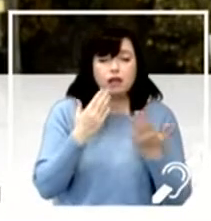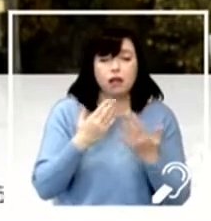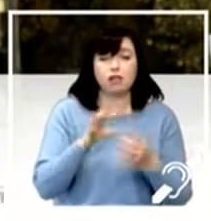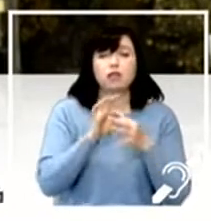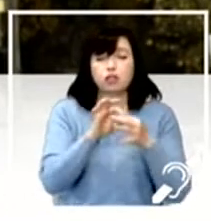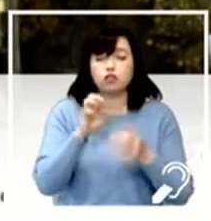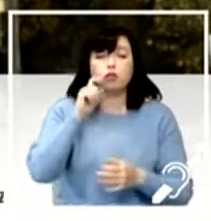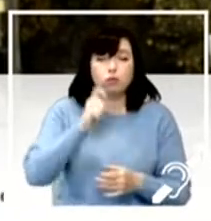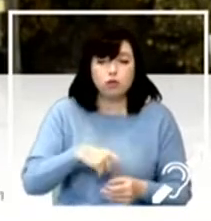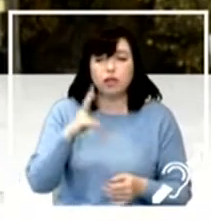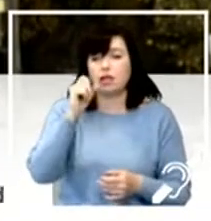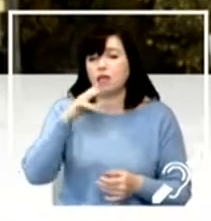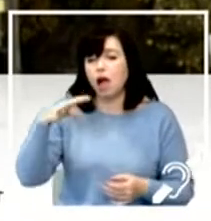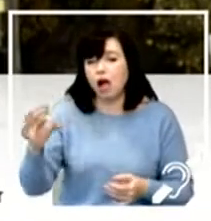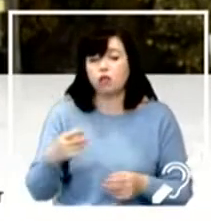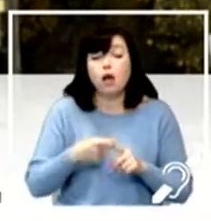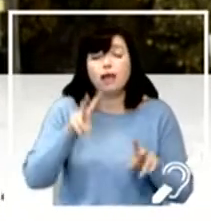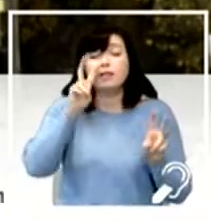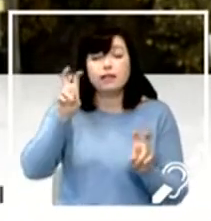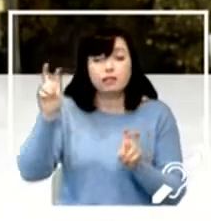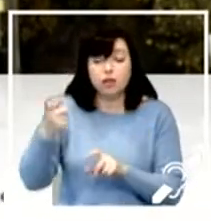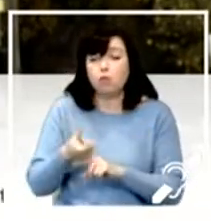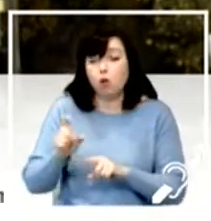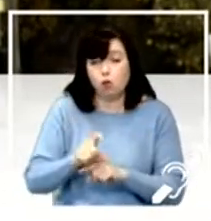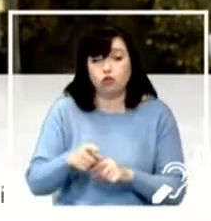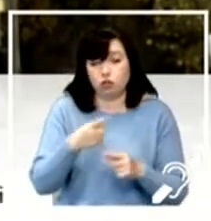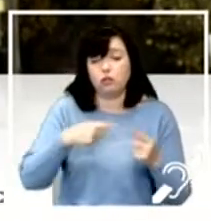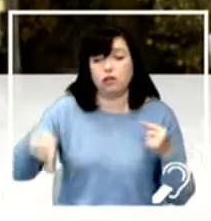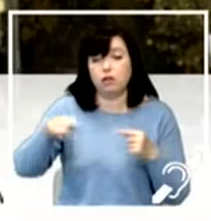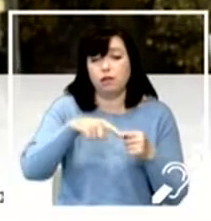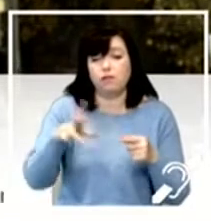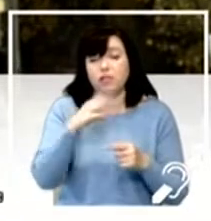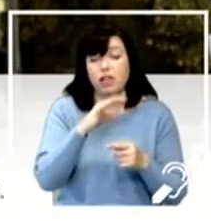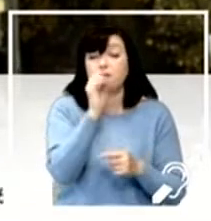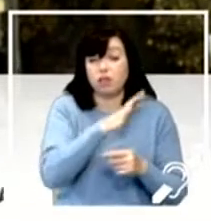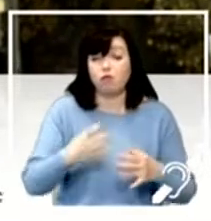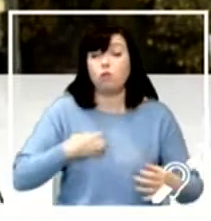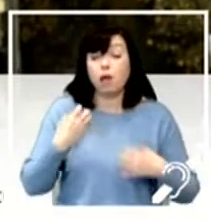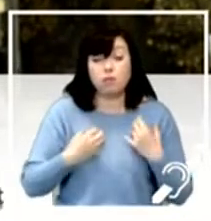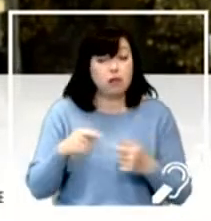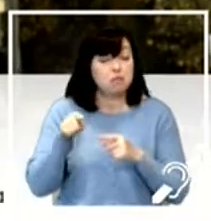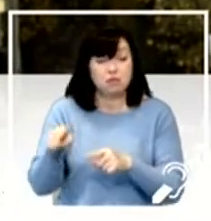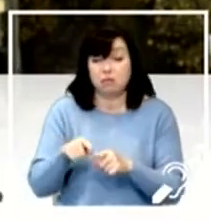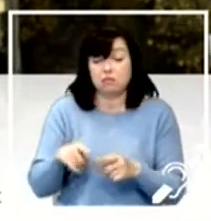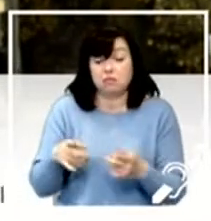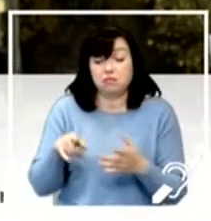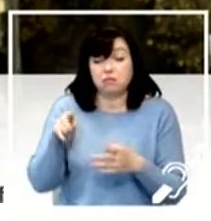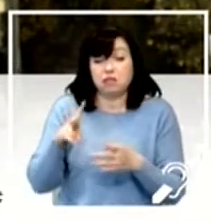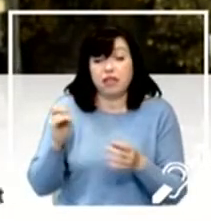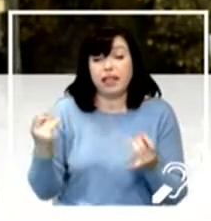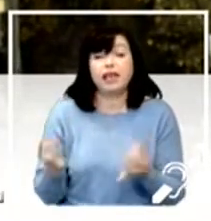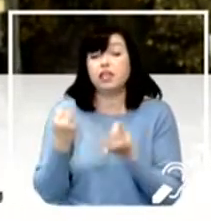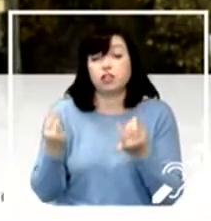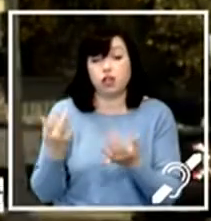Ucraina și cu NATO, teme care ne preocupă foarte mult pe noi în Europa, au lipsit aproape cu desăvârșire